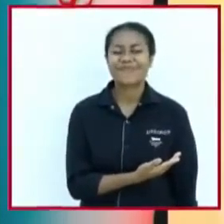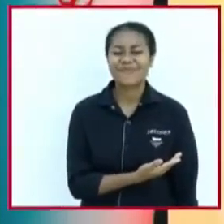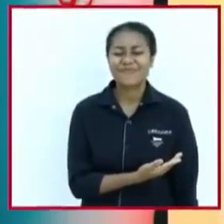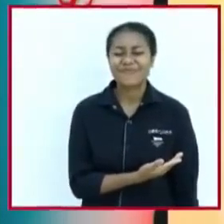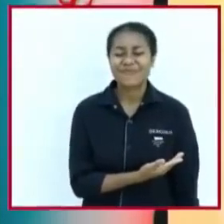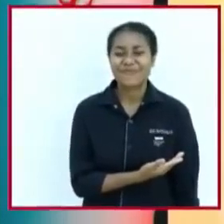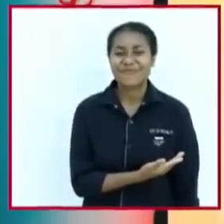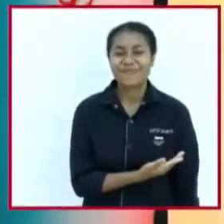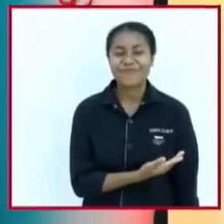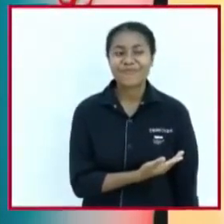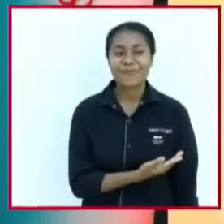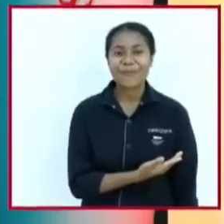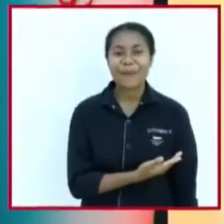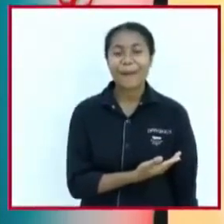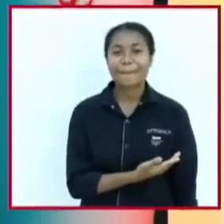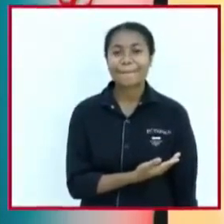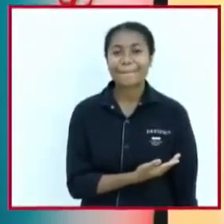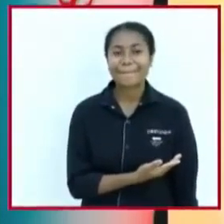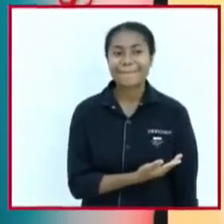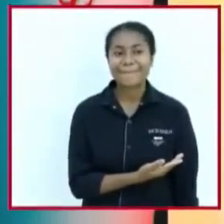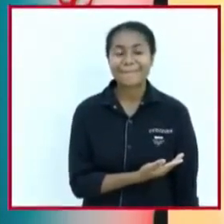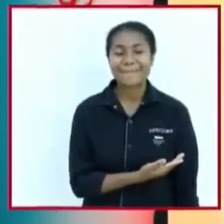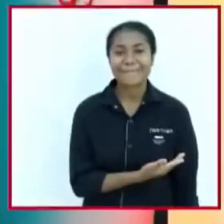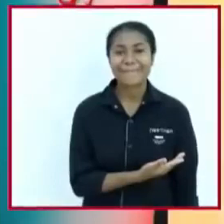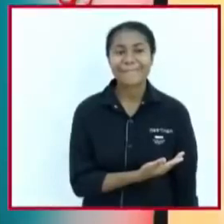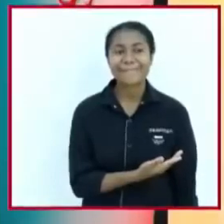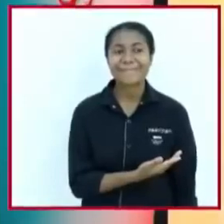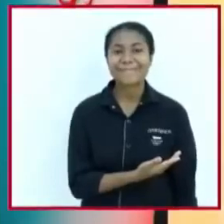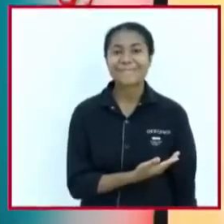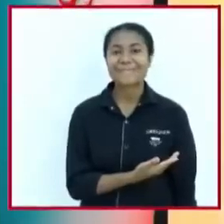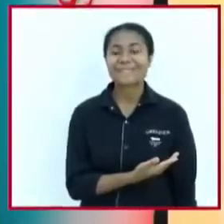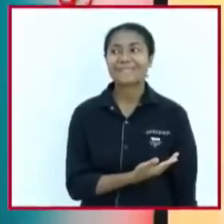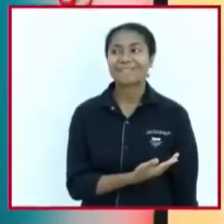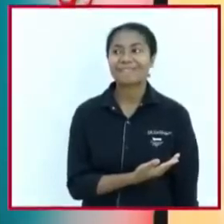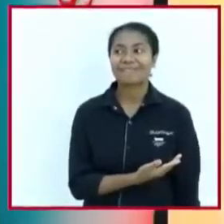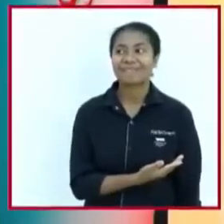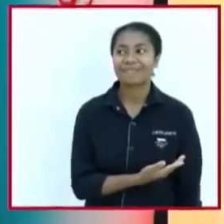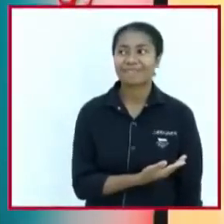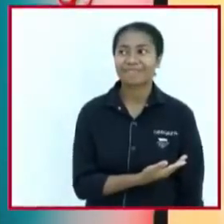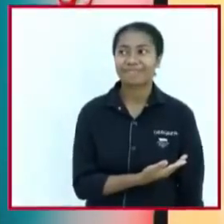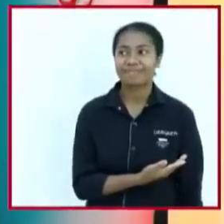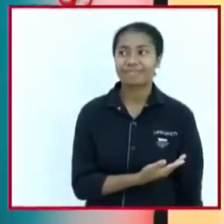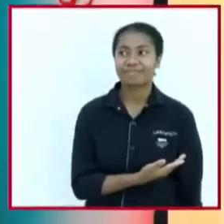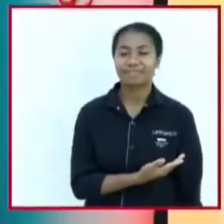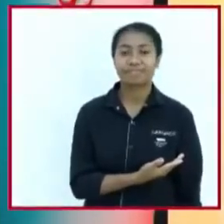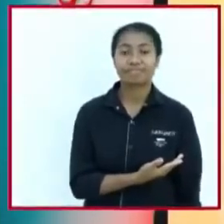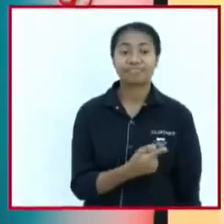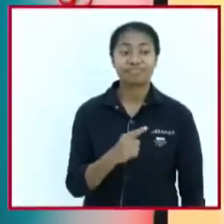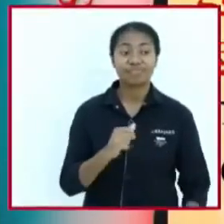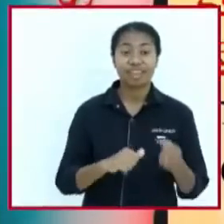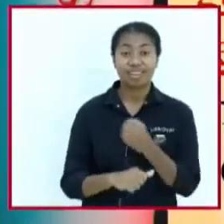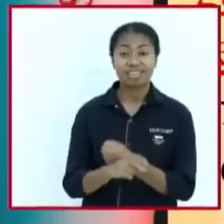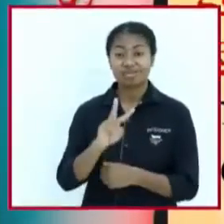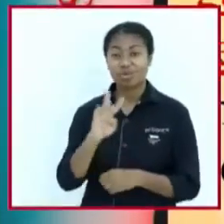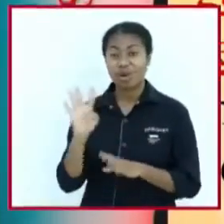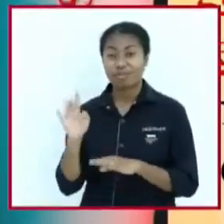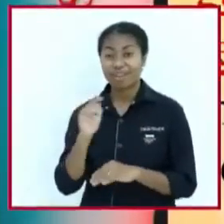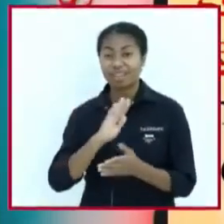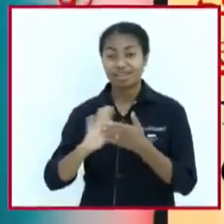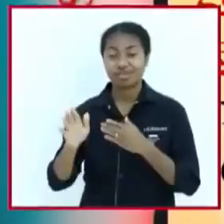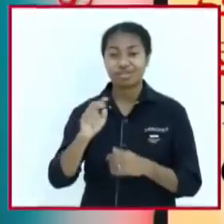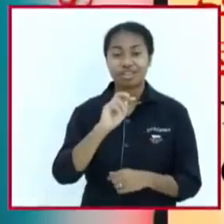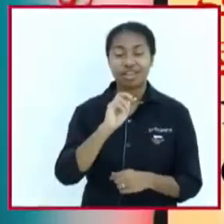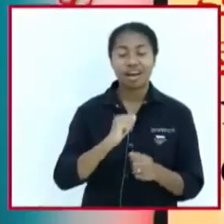yang lebih sempurna yang bukan dibuat oleh tangan manusia artinya tidak termasuk ciptaan ke-24 sebab Kristus